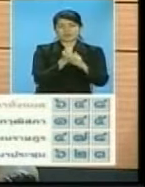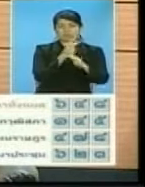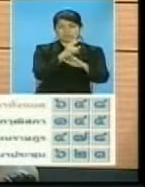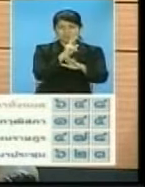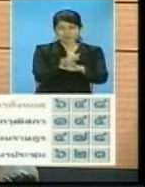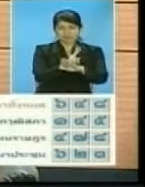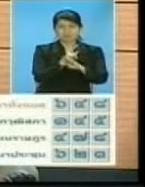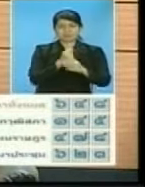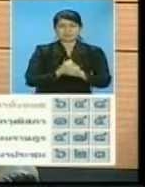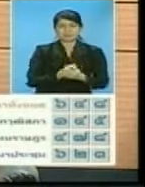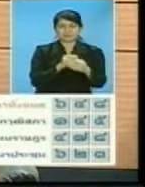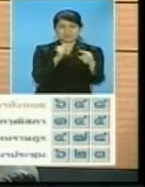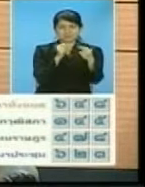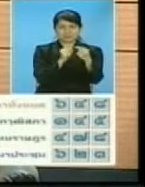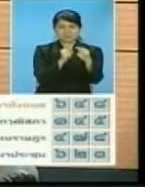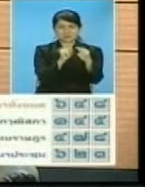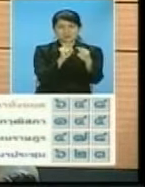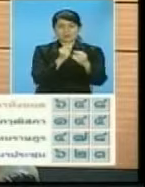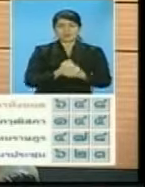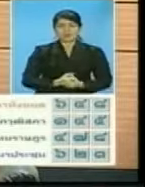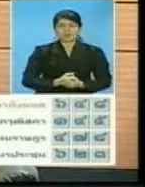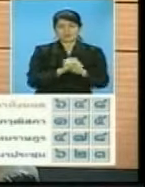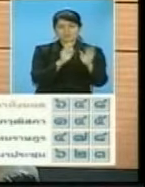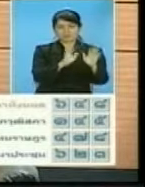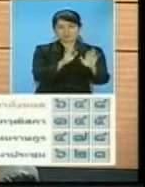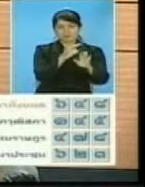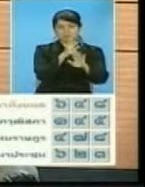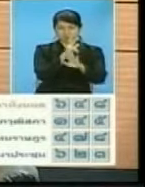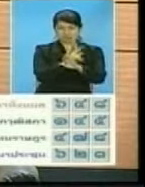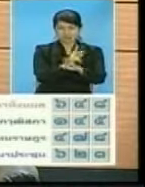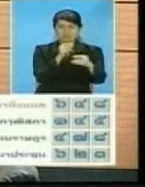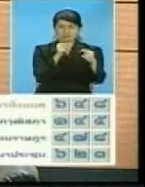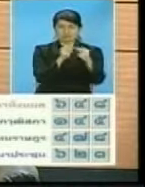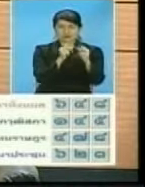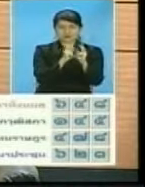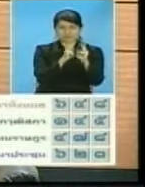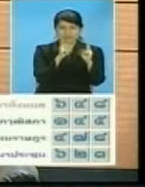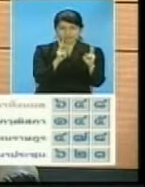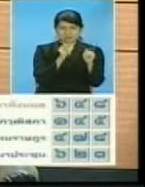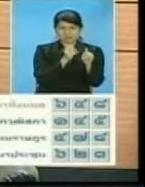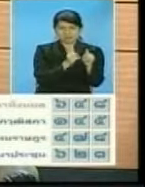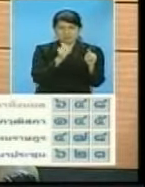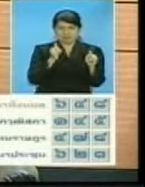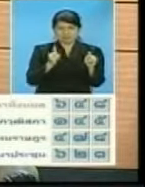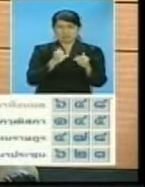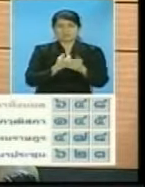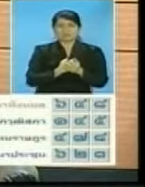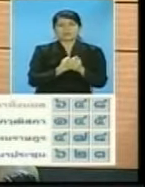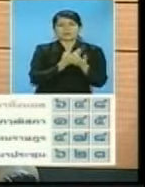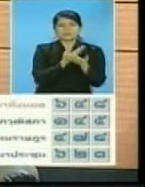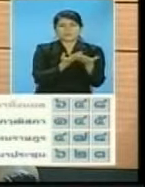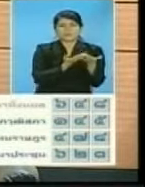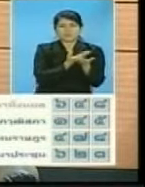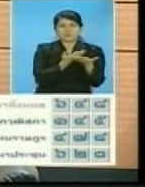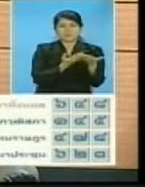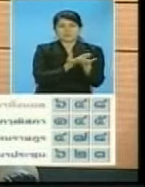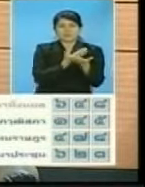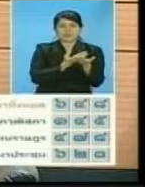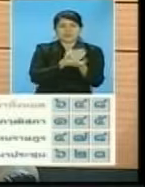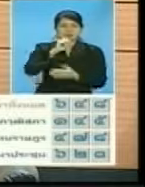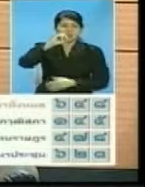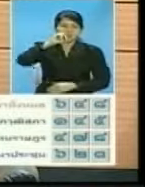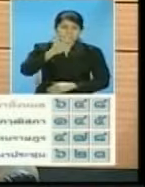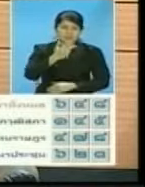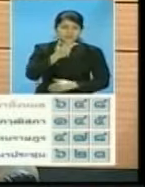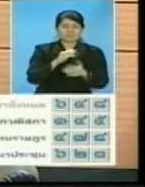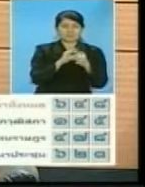ประธานผ่านท่านประธานถึงคณะกรรมการได้โปรดพิจารณาเป็นครั้งที่3ครับส